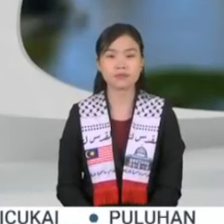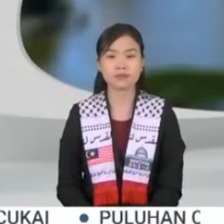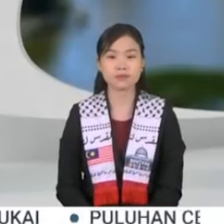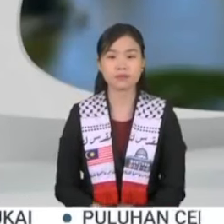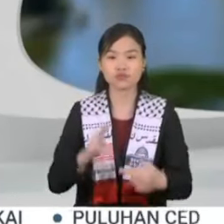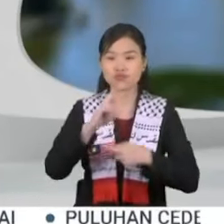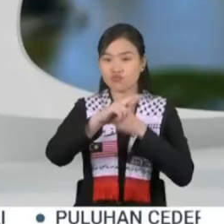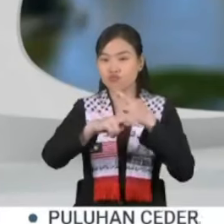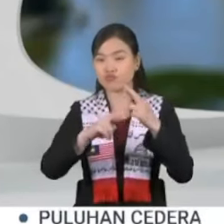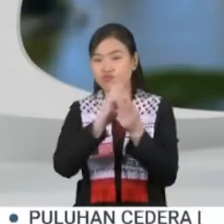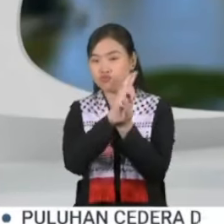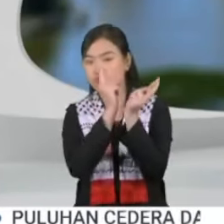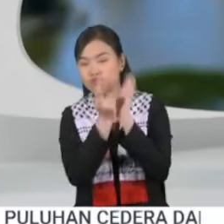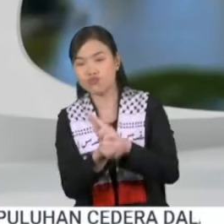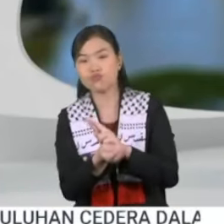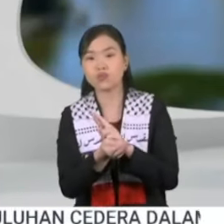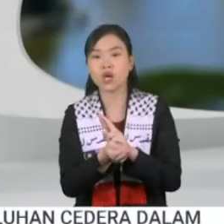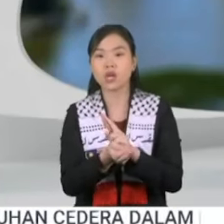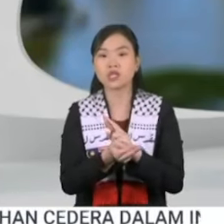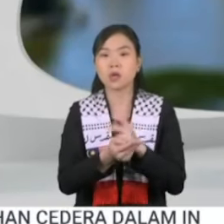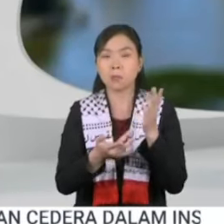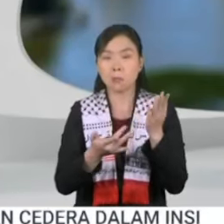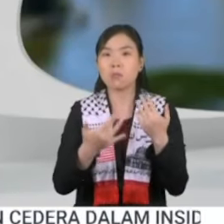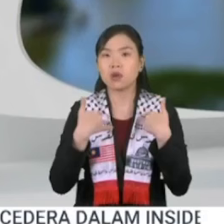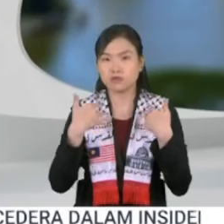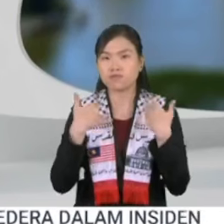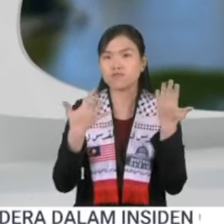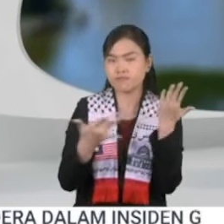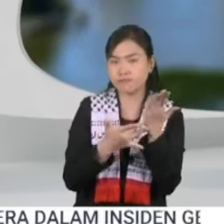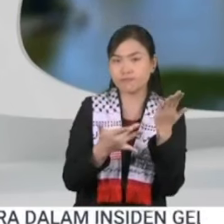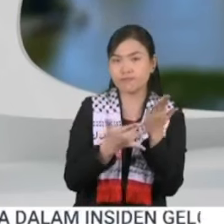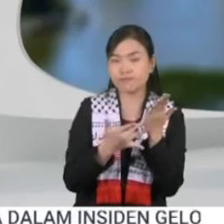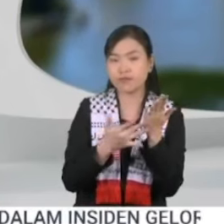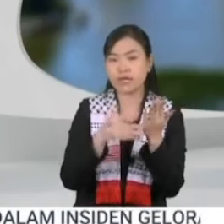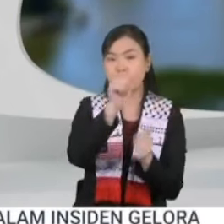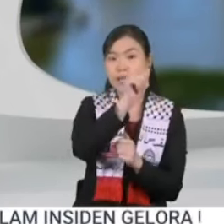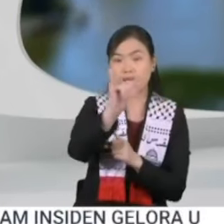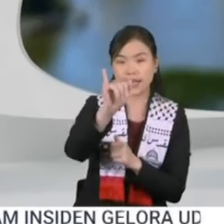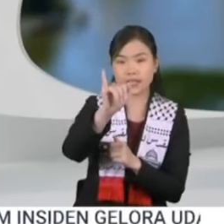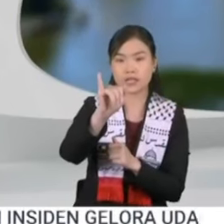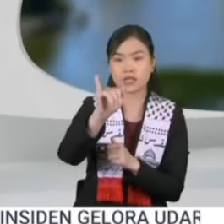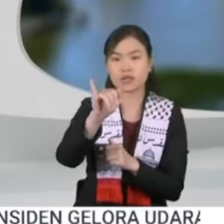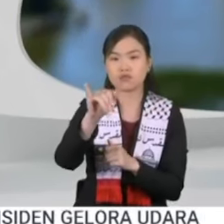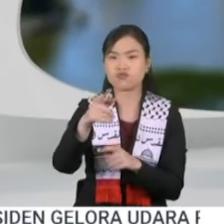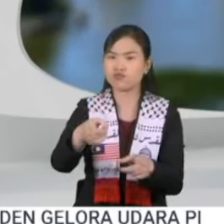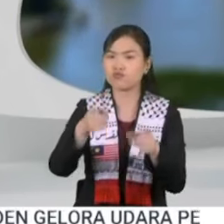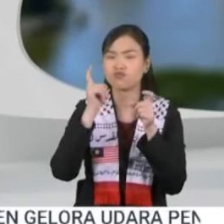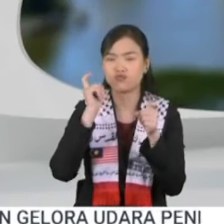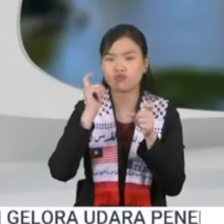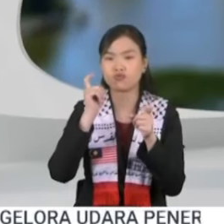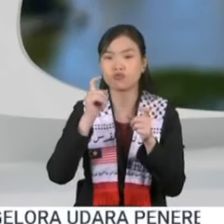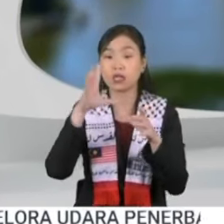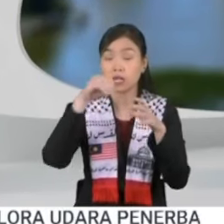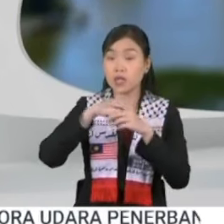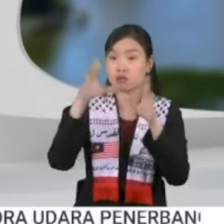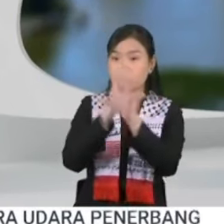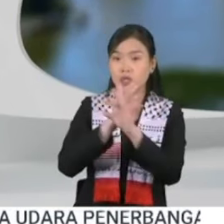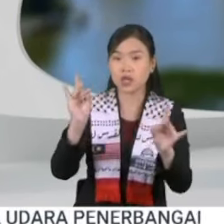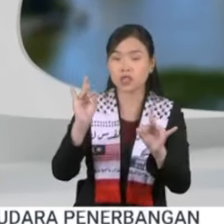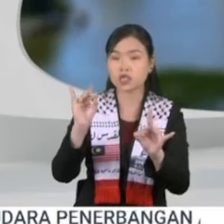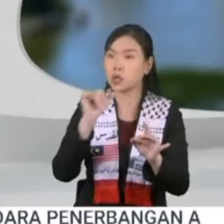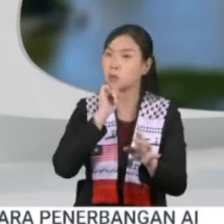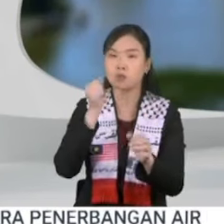Revolusi perubatan semakin berkembang pesat dengan kehadiran teknologi kecerdasan buatan AI. Di Sarawak, sektor perubatannya tidak